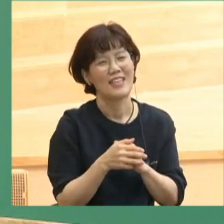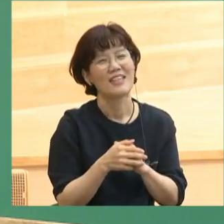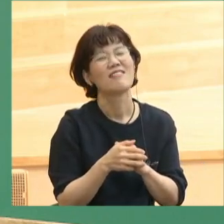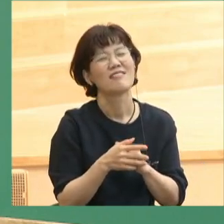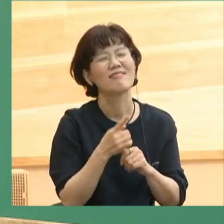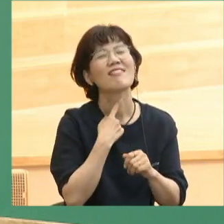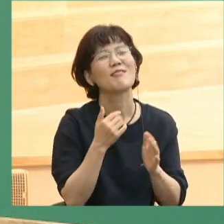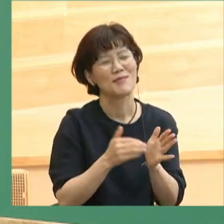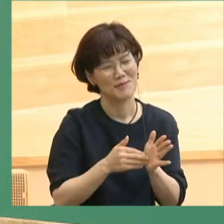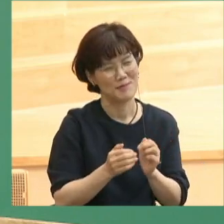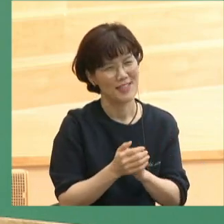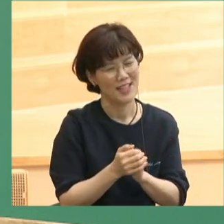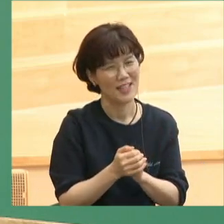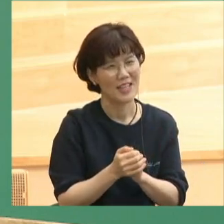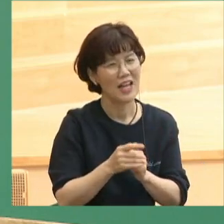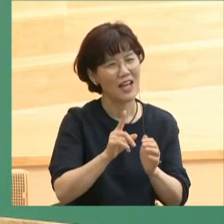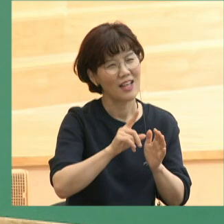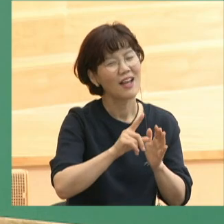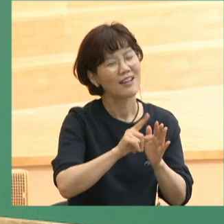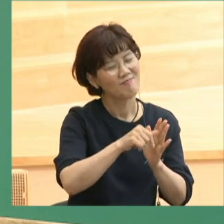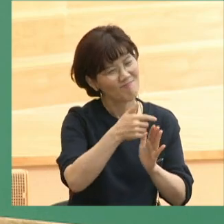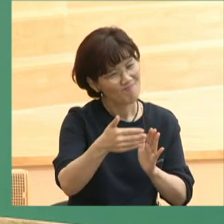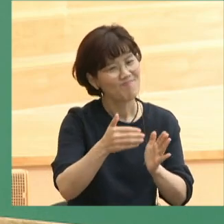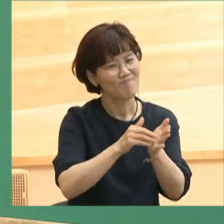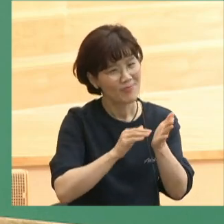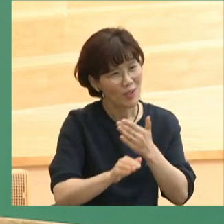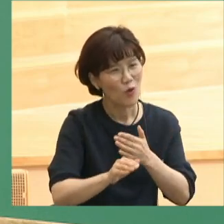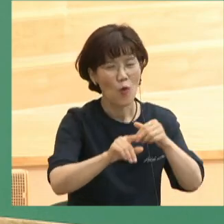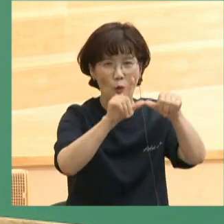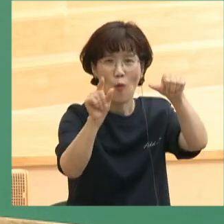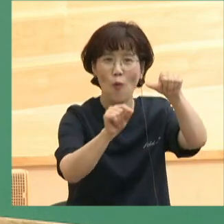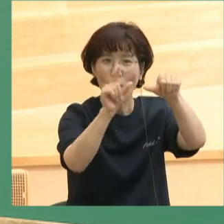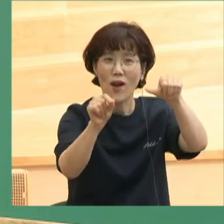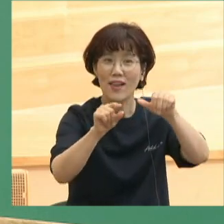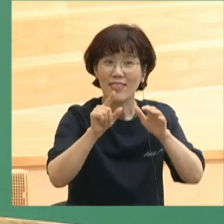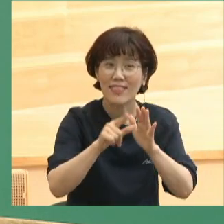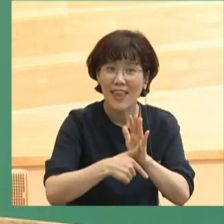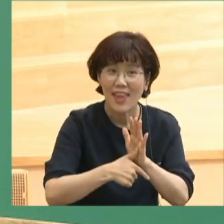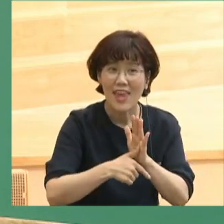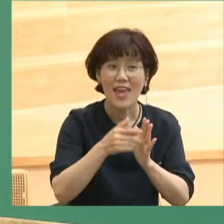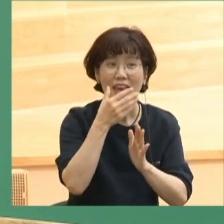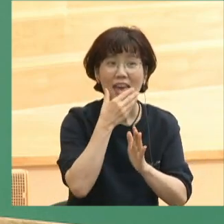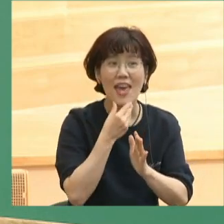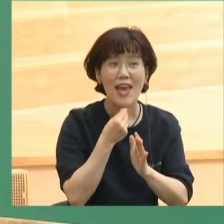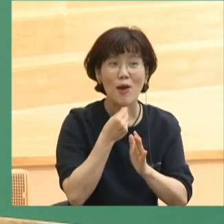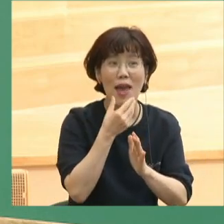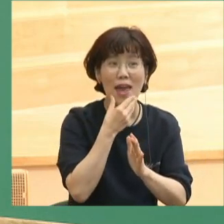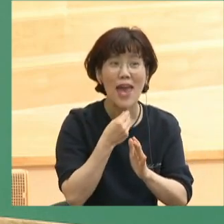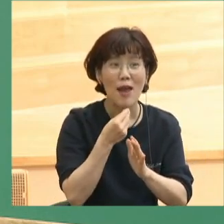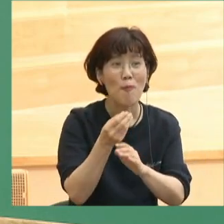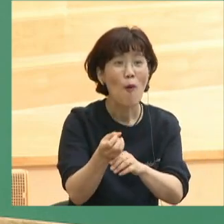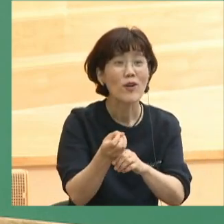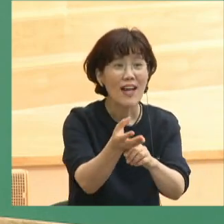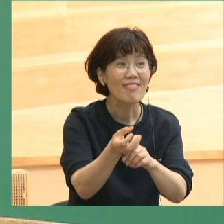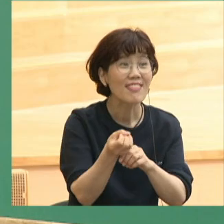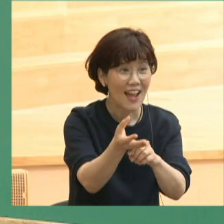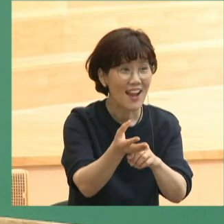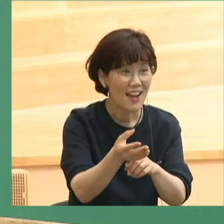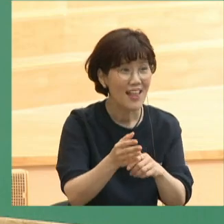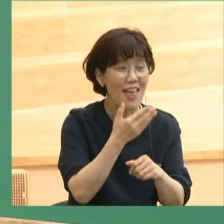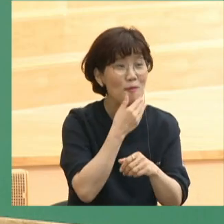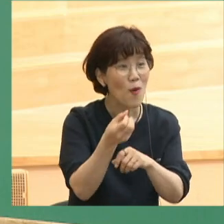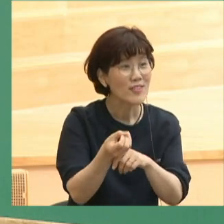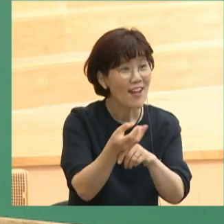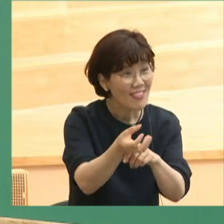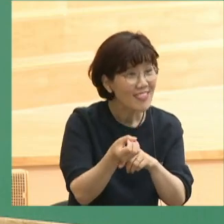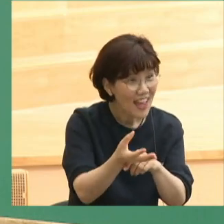그렇게 했죠. 그렇게 세월을 좀 보내다가 5월달을 맞이해서 행복 딜리버리 사역, 그러니까 전달한다,